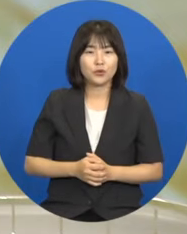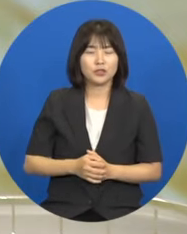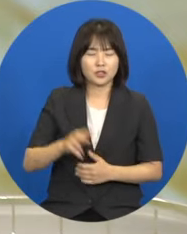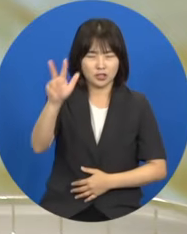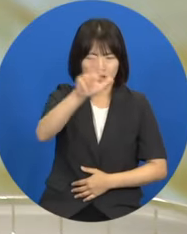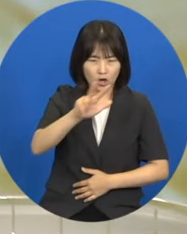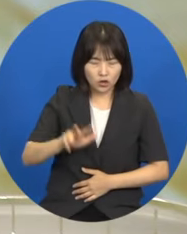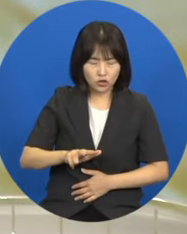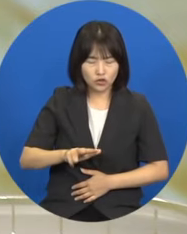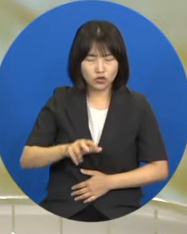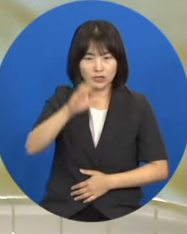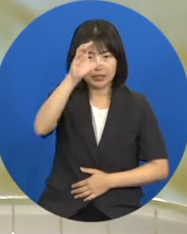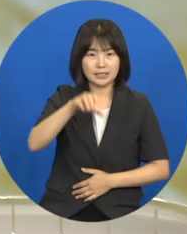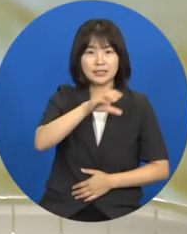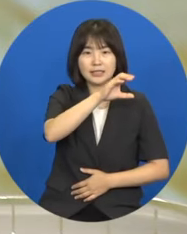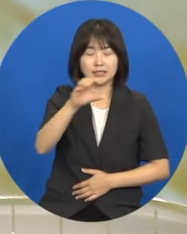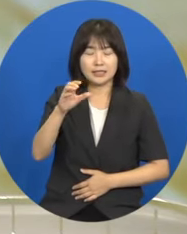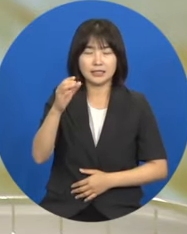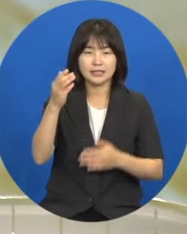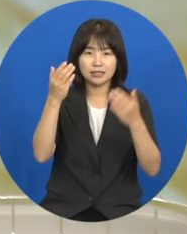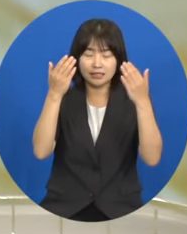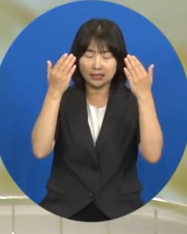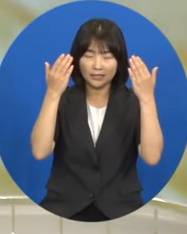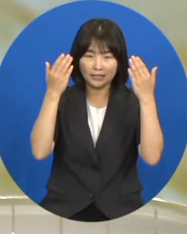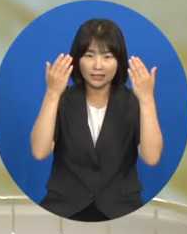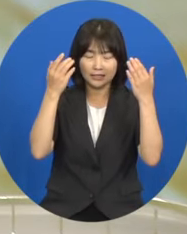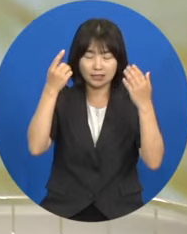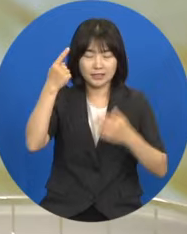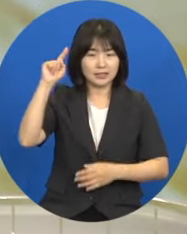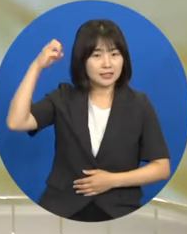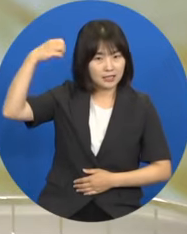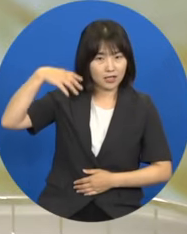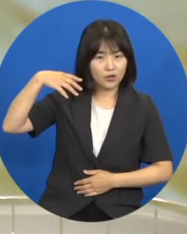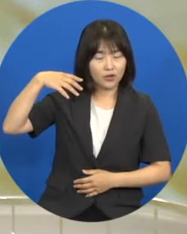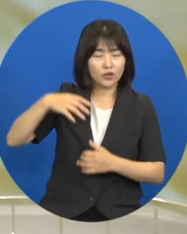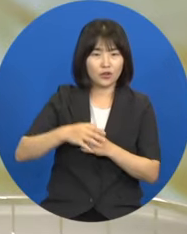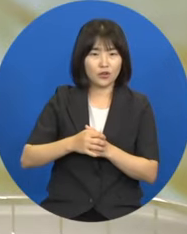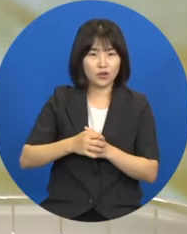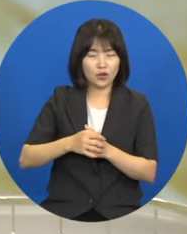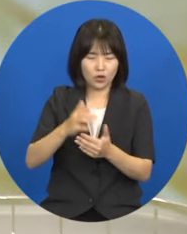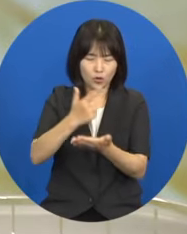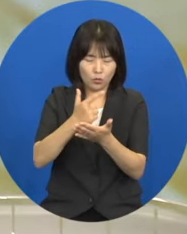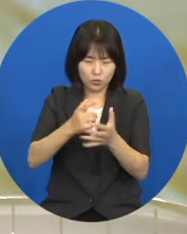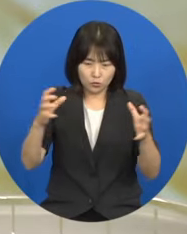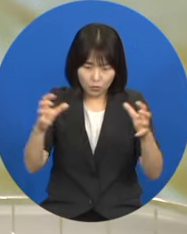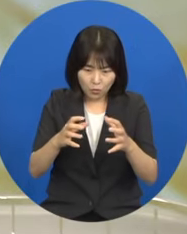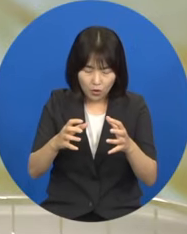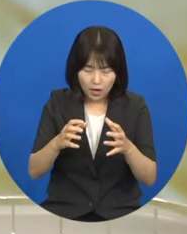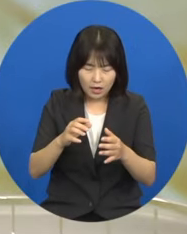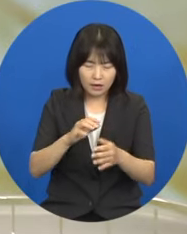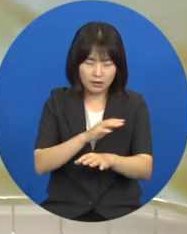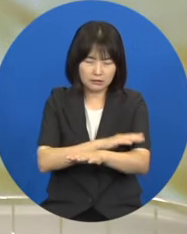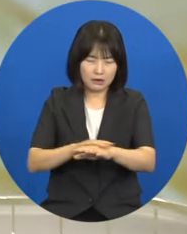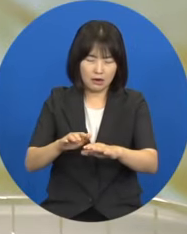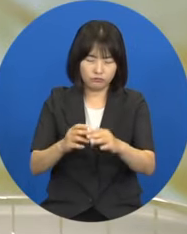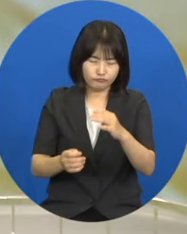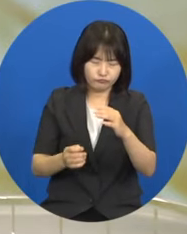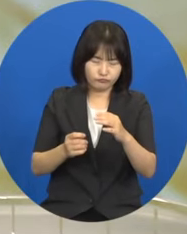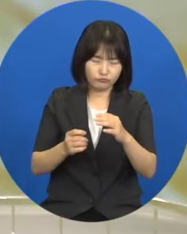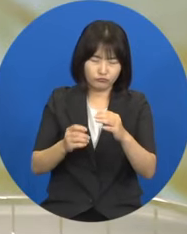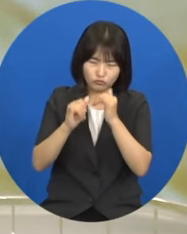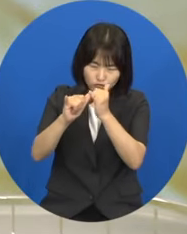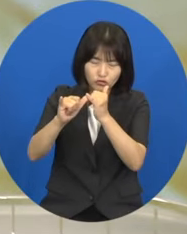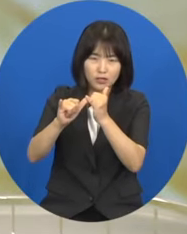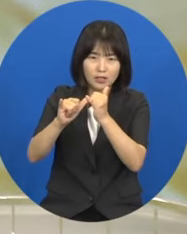전국의 신대원의 논문을 모아서 제일 잘 쓴 논문에게 주는 상입니다. 이게 대단한